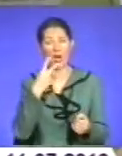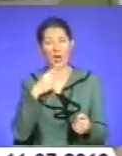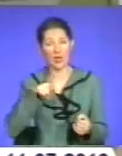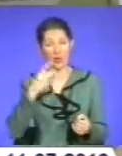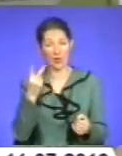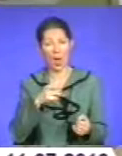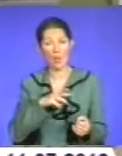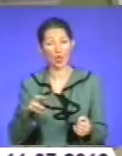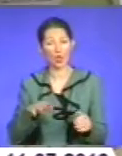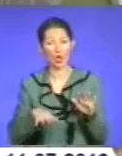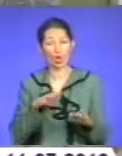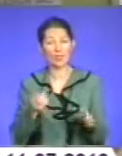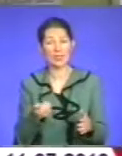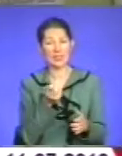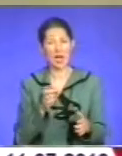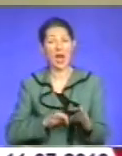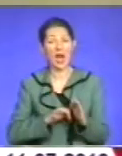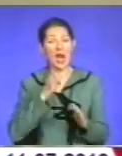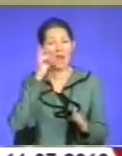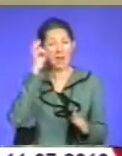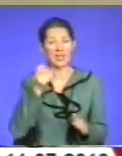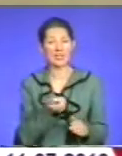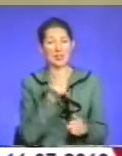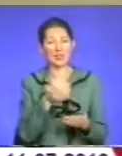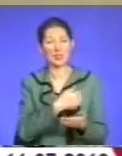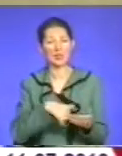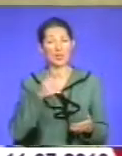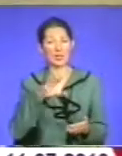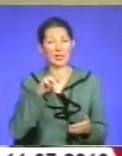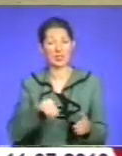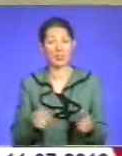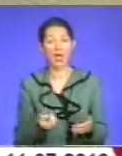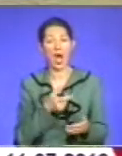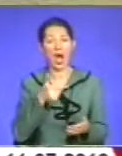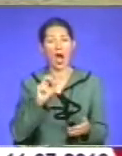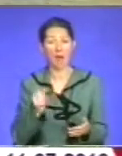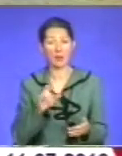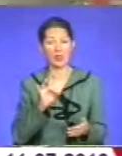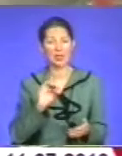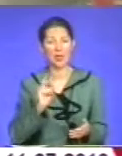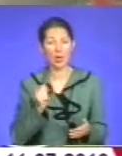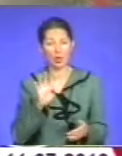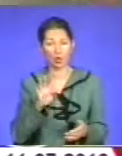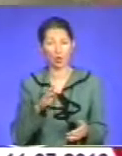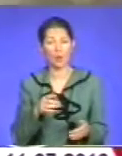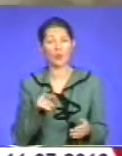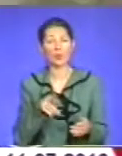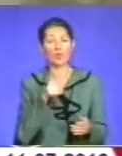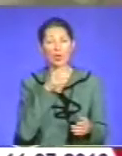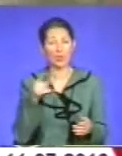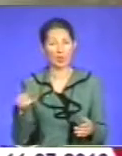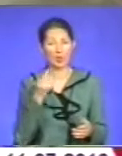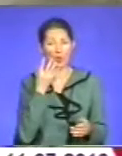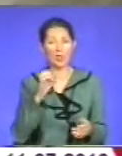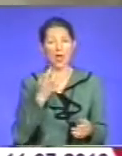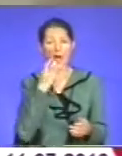Ранні зернові зібрали майже на 5 тисячах гектарів, ріпак – на 4. В той час, коли на півдні та сході України жнива на етапі